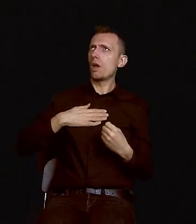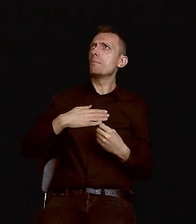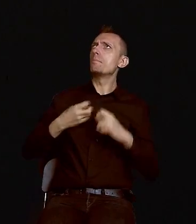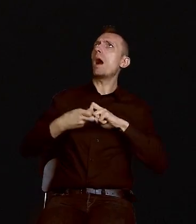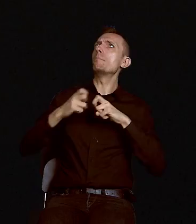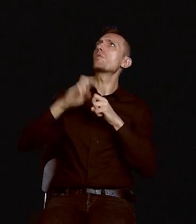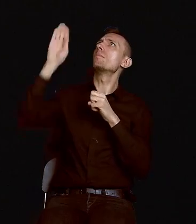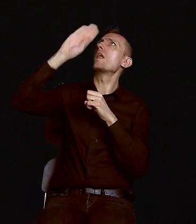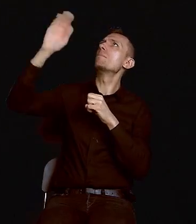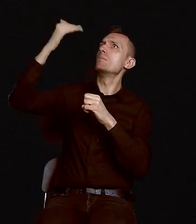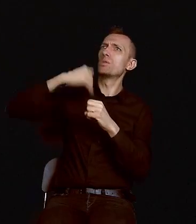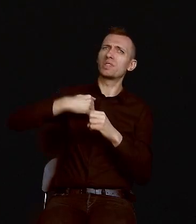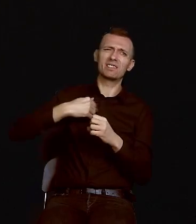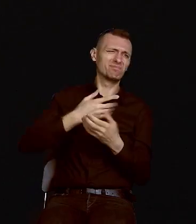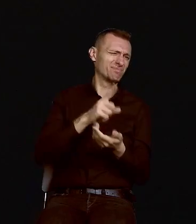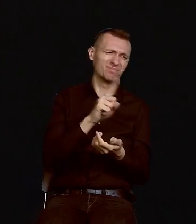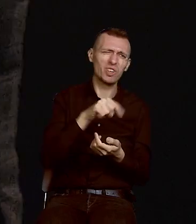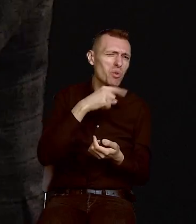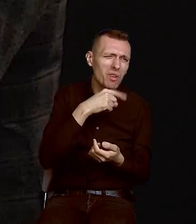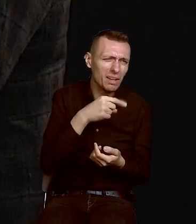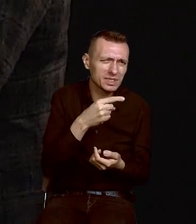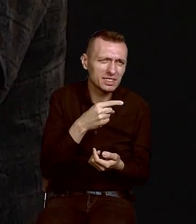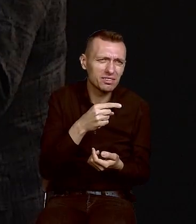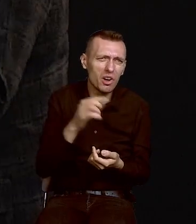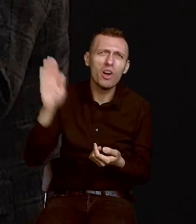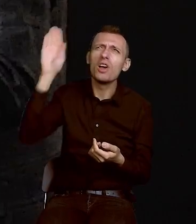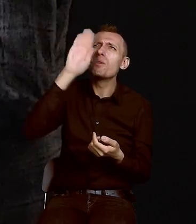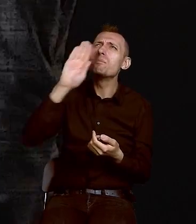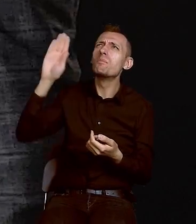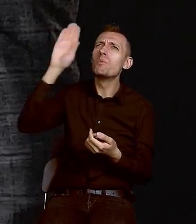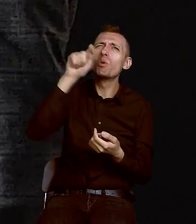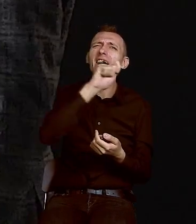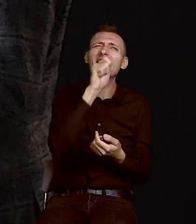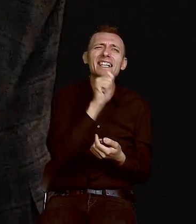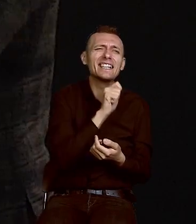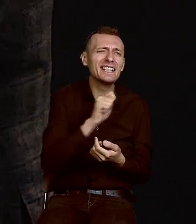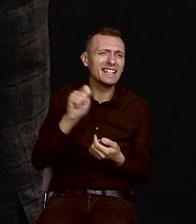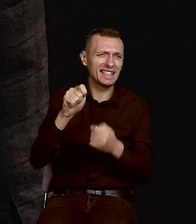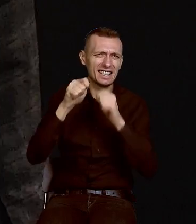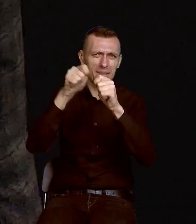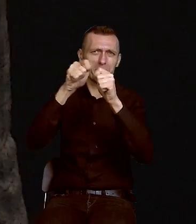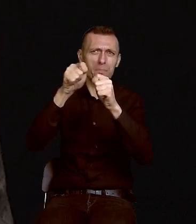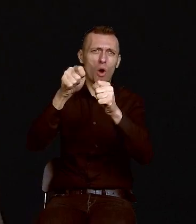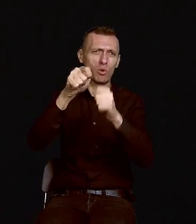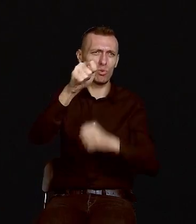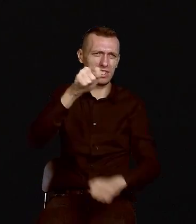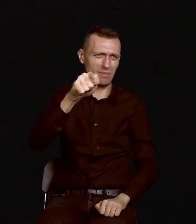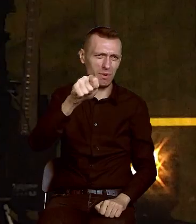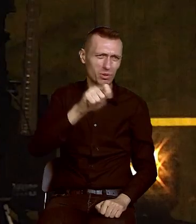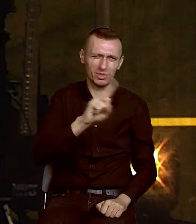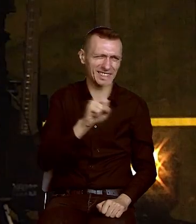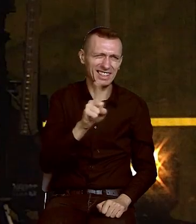będzie źródłem twoich czy moich pokus. Bóg nie kusi ludzi. On nigdy nie stawia cię